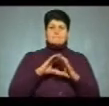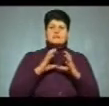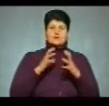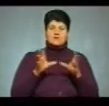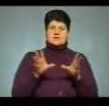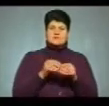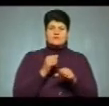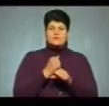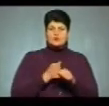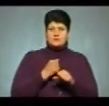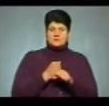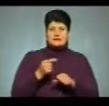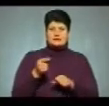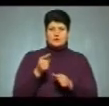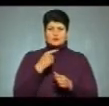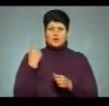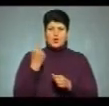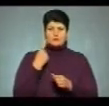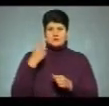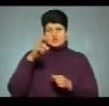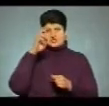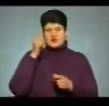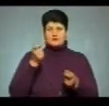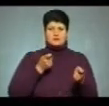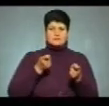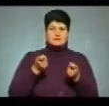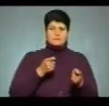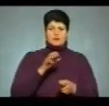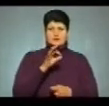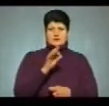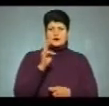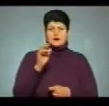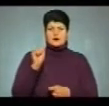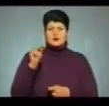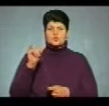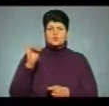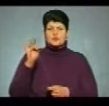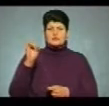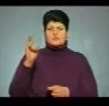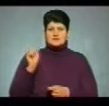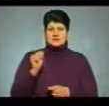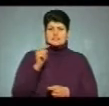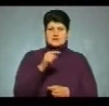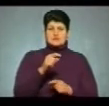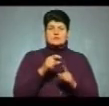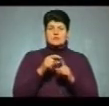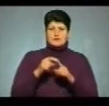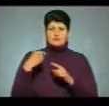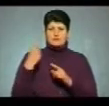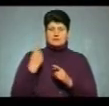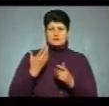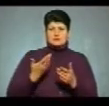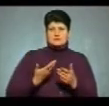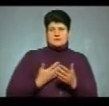та фандрайзингу Тернопільської обласної державної адміністрації Оксана Качурівська. За її словами, в області проживає близько